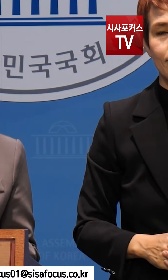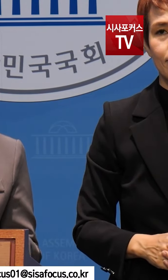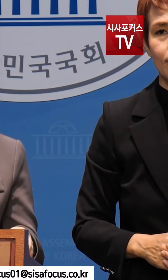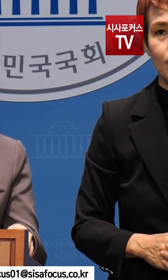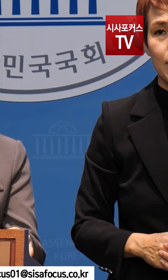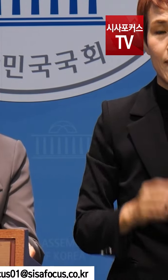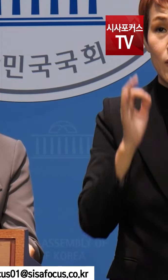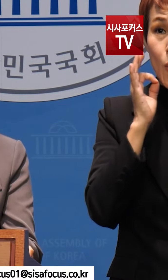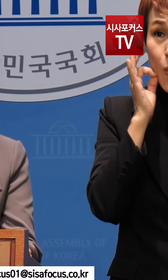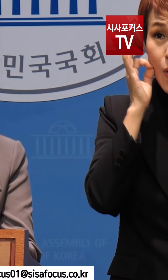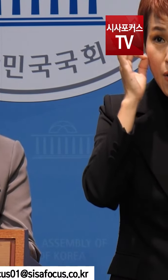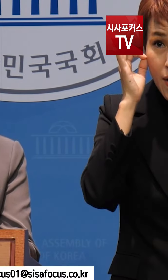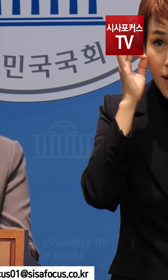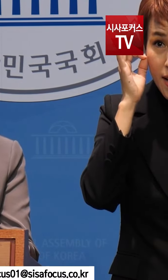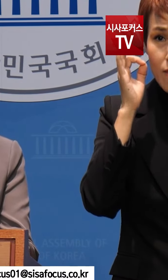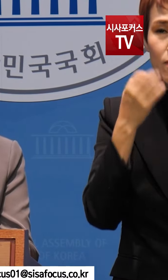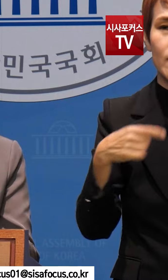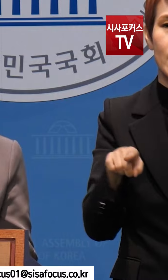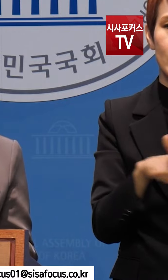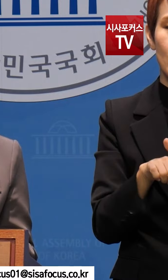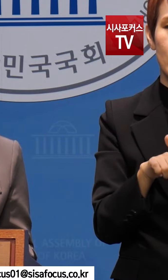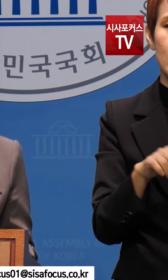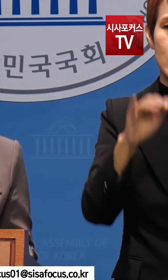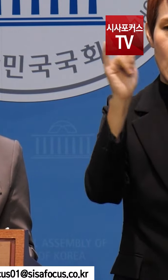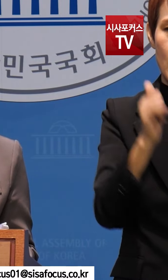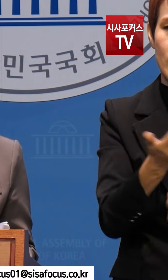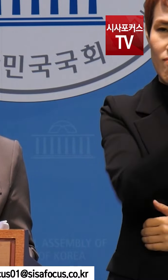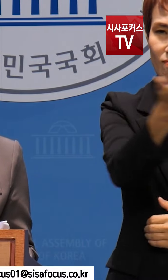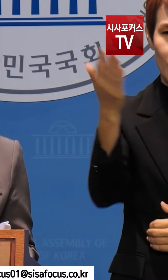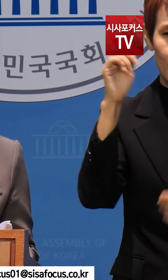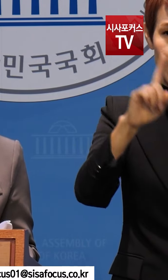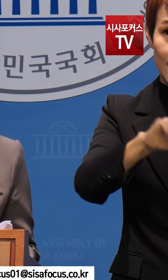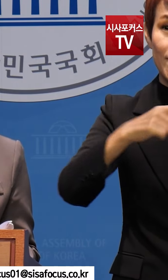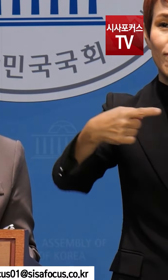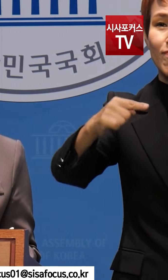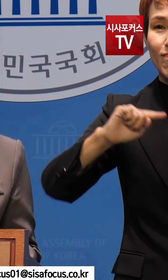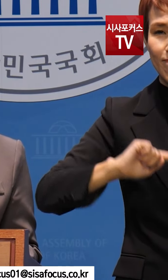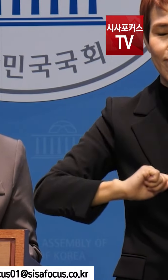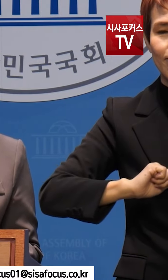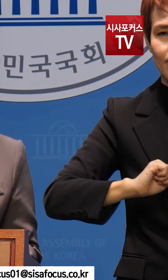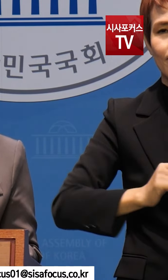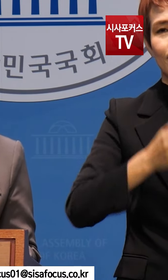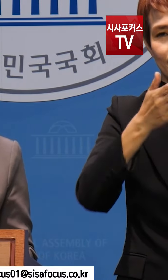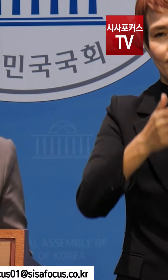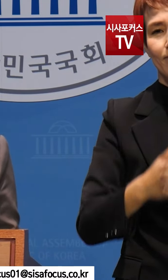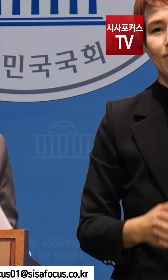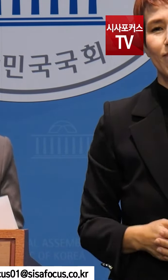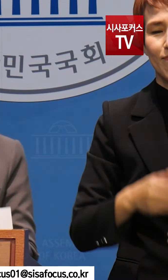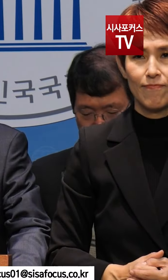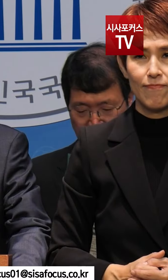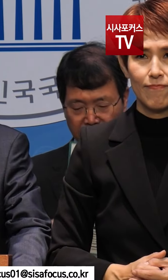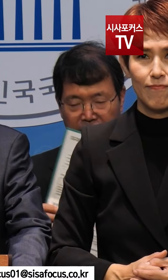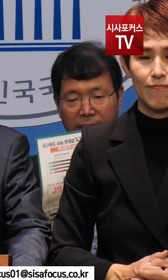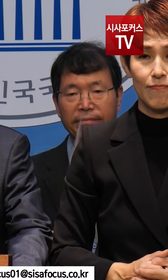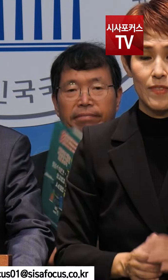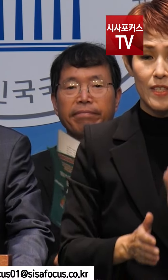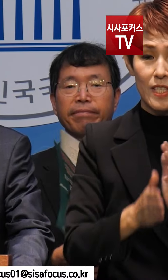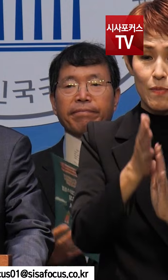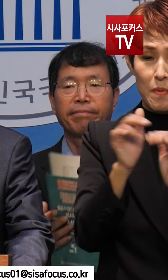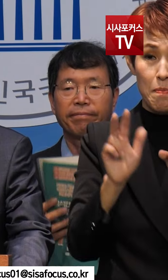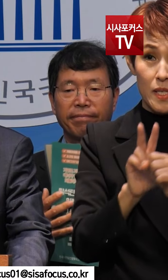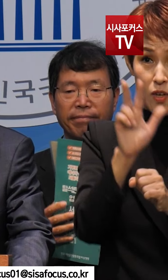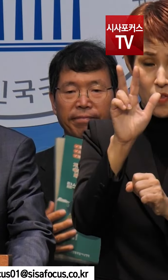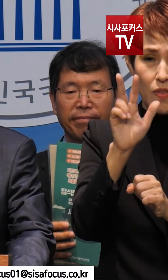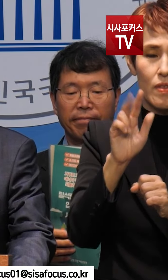이러한 노력에 전 사회적인 그런 관심과 참여를 촉구합니다 감사합니다 시민발전